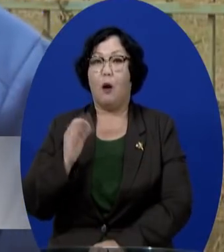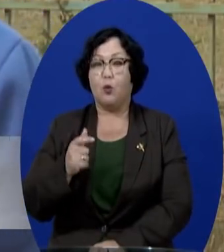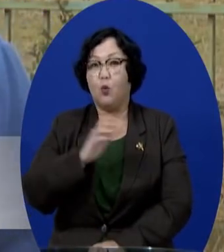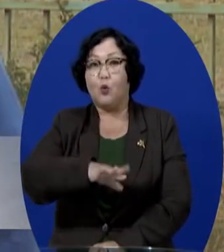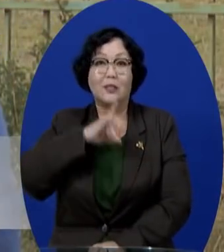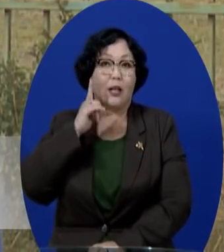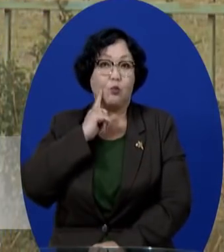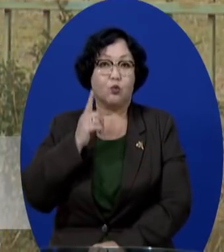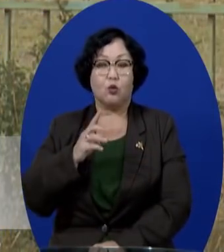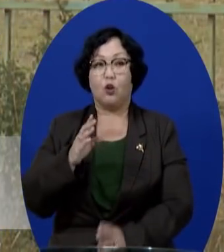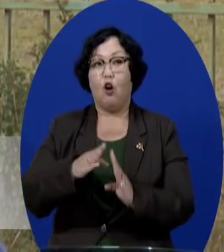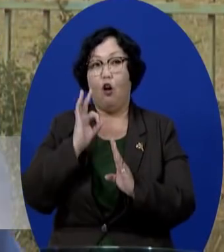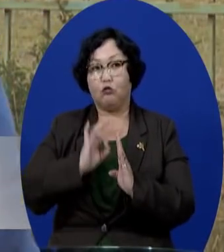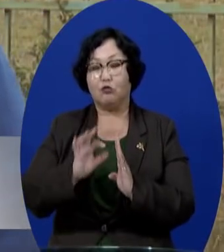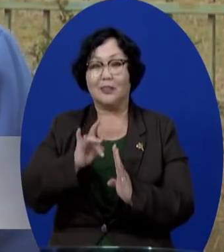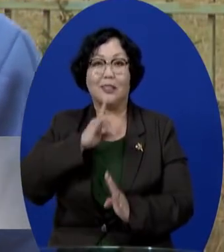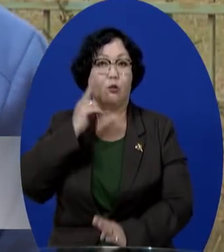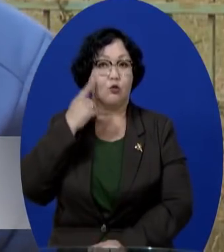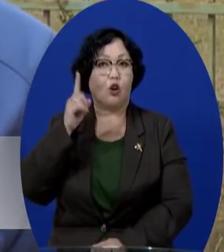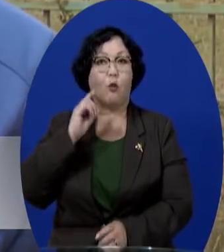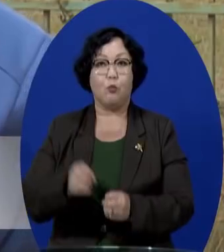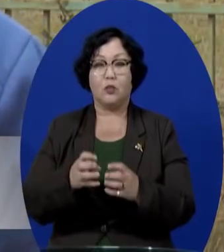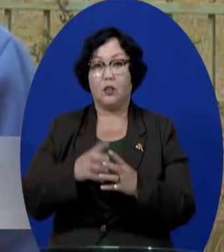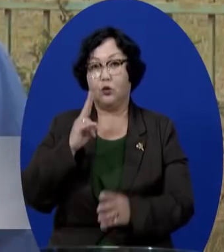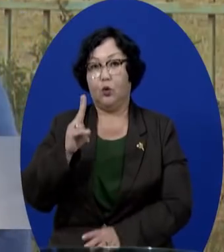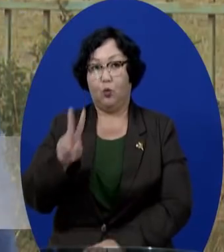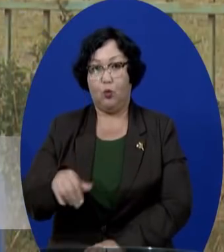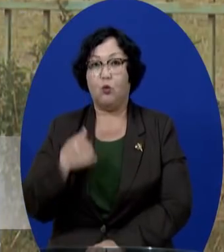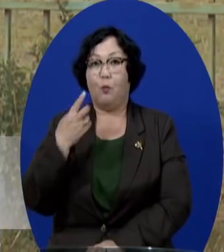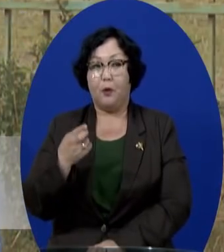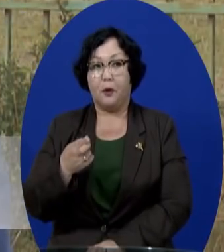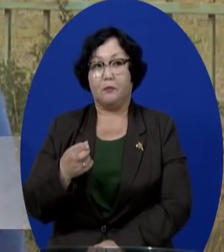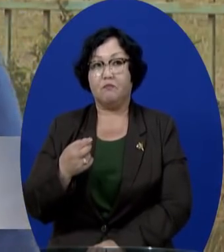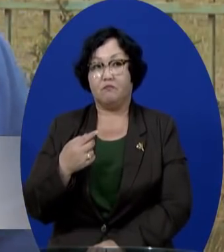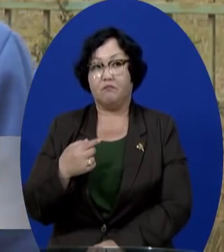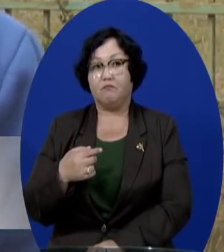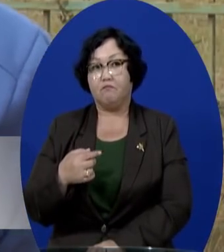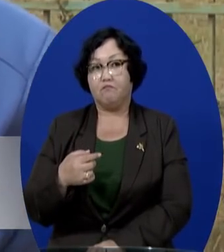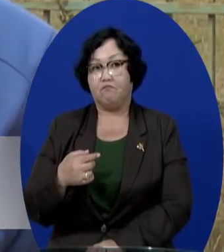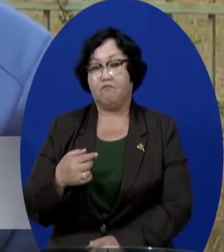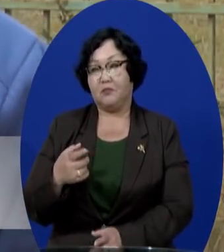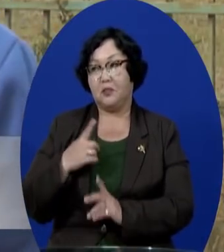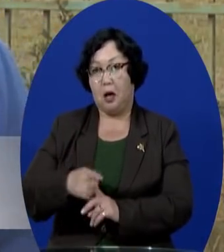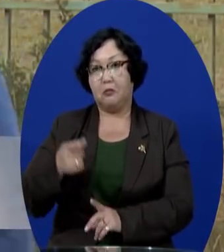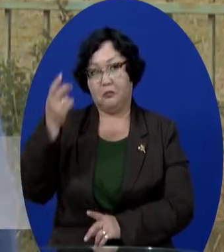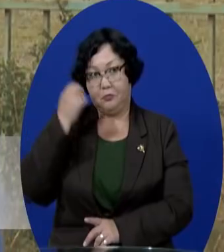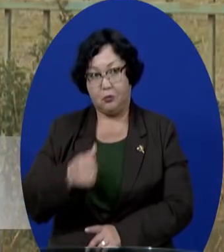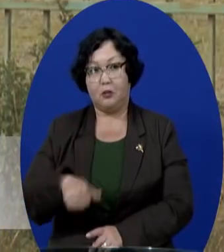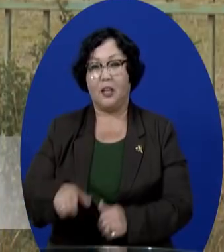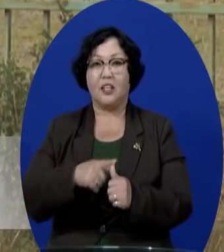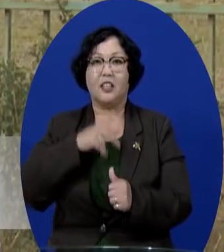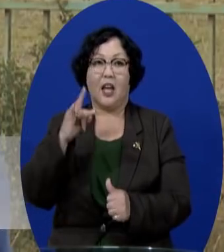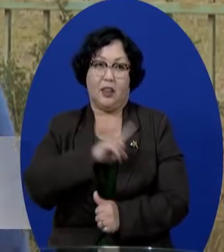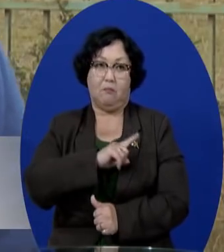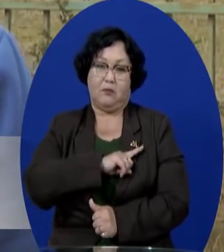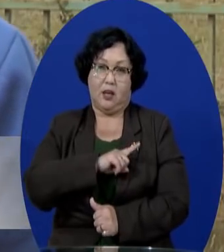залуучдын ордонд байдаг цадуу зөвхөн бүтээх клубын одоо тэр бүтээгдэхүүн тий. Одоо ч гэсэн тэр дугуйлан дээр нэр дээр нь тэмцээнд